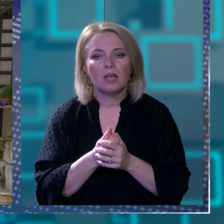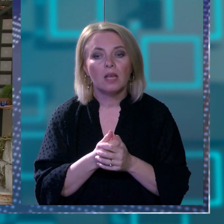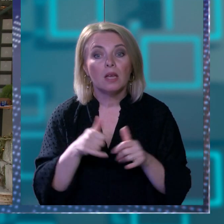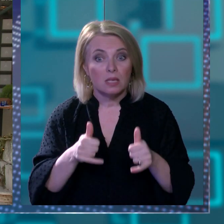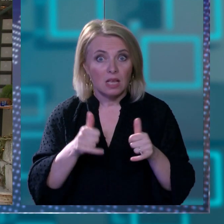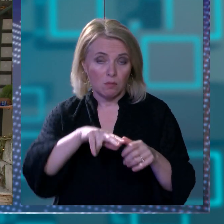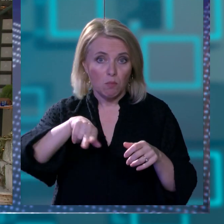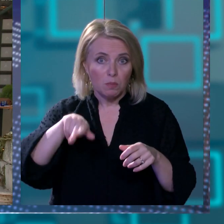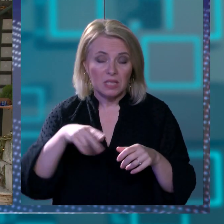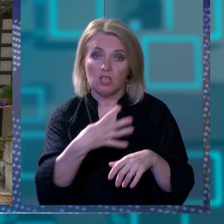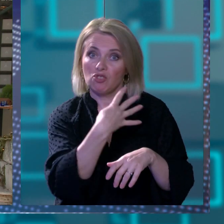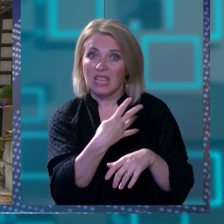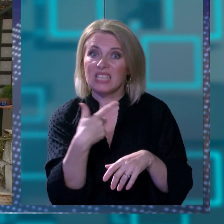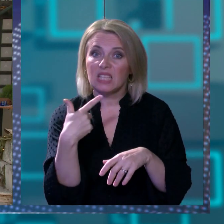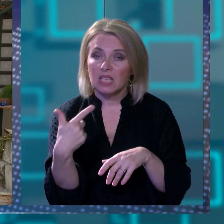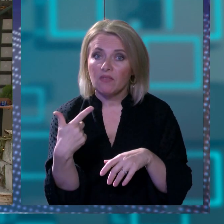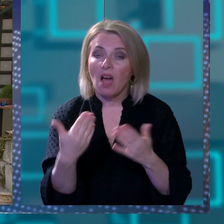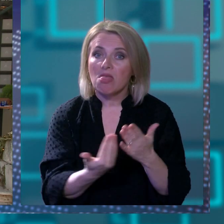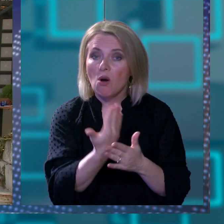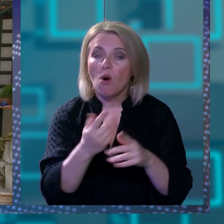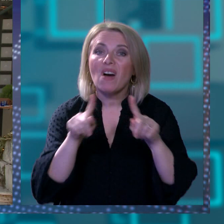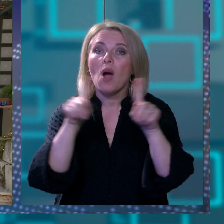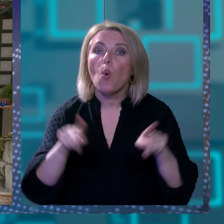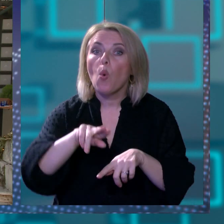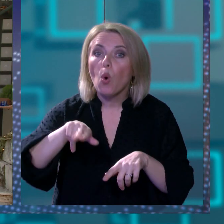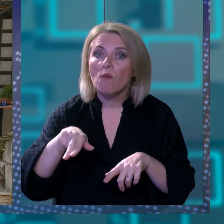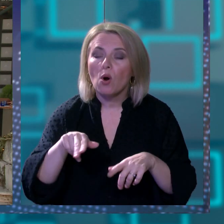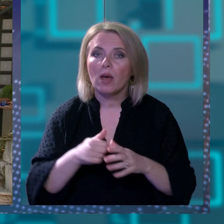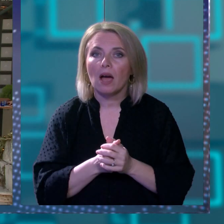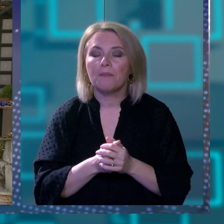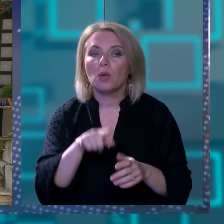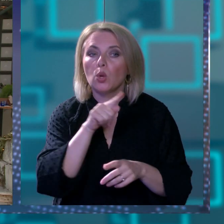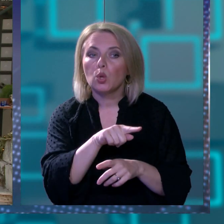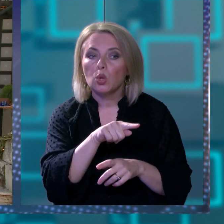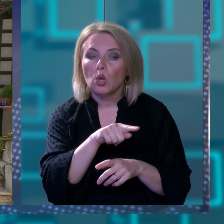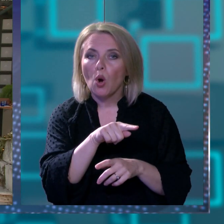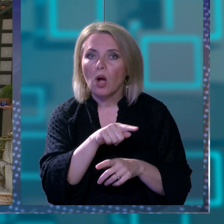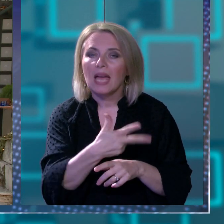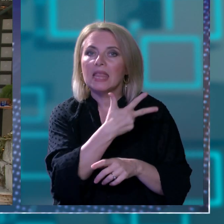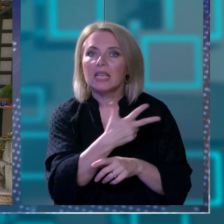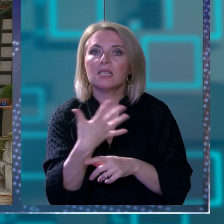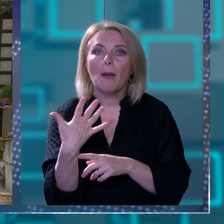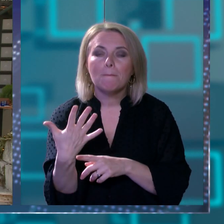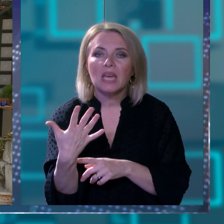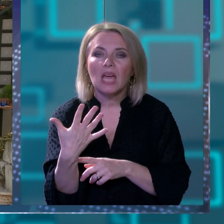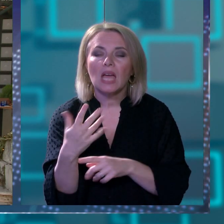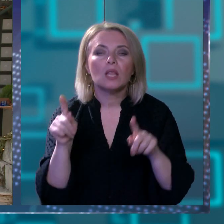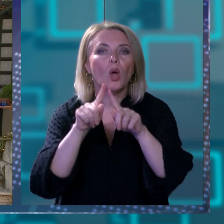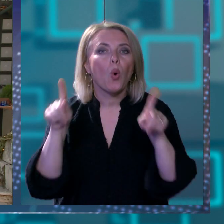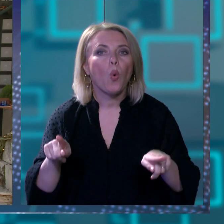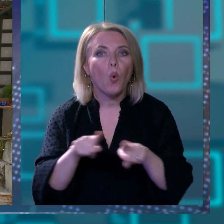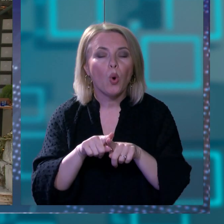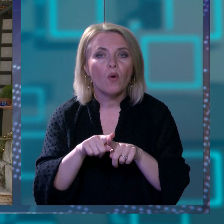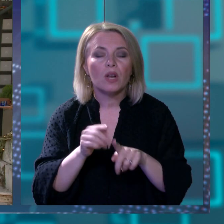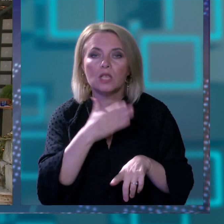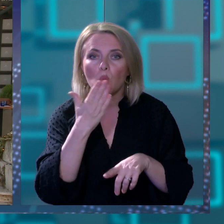Upravo smo potpisali 42 nova ugovora. Od toga je 35 ugovora za